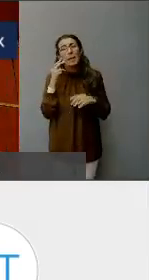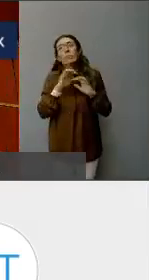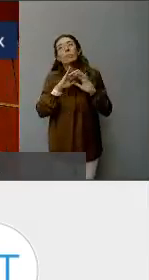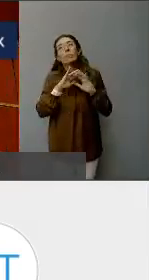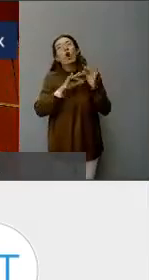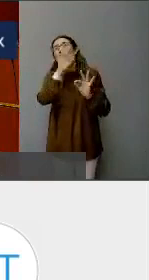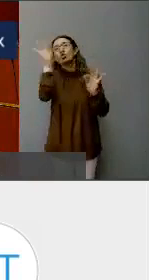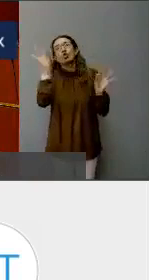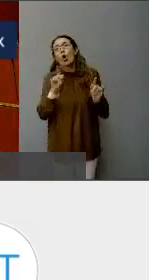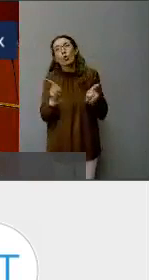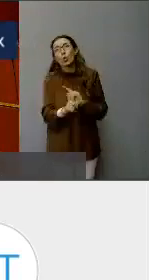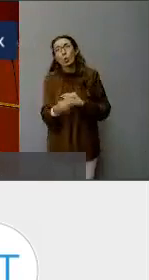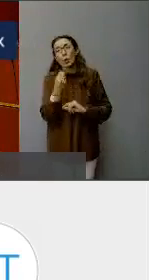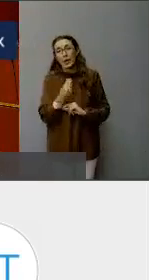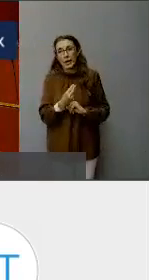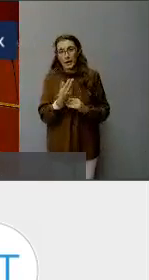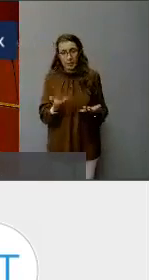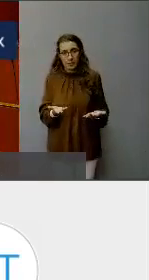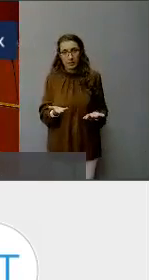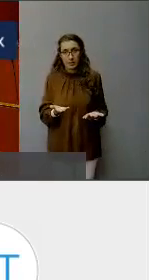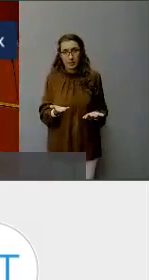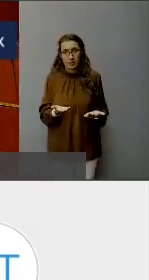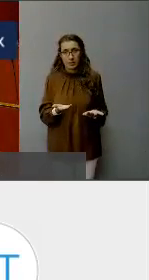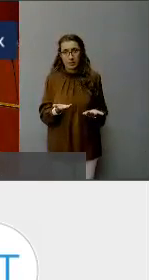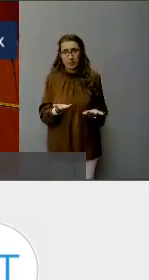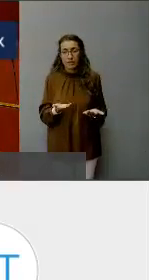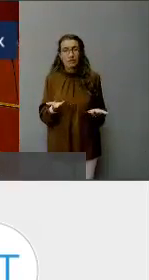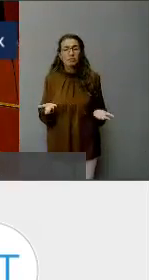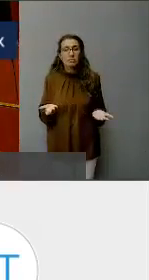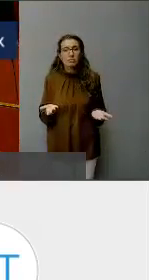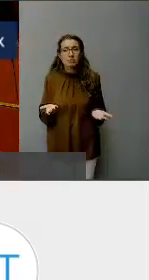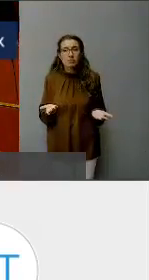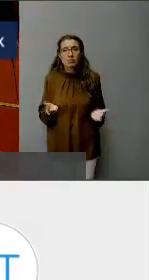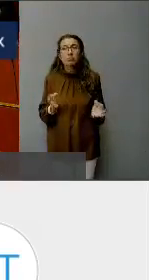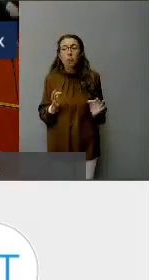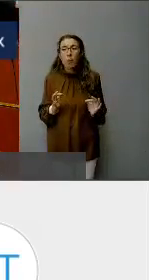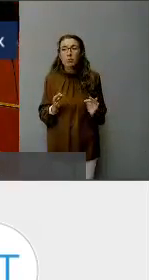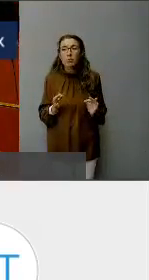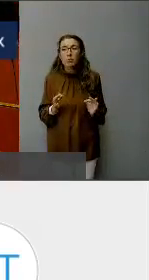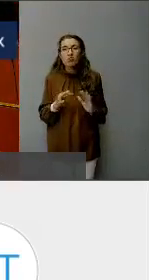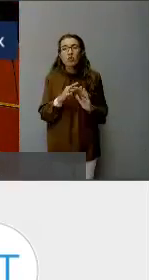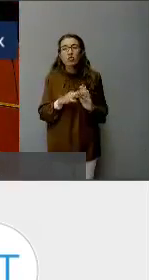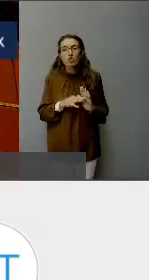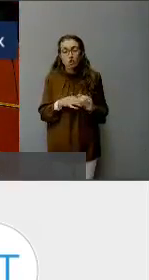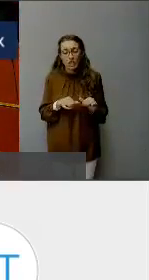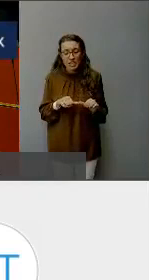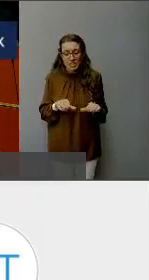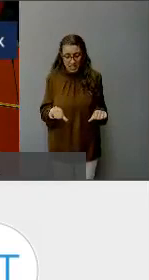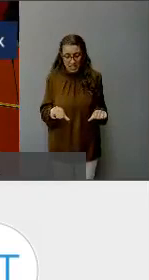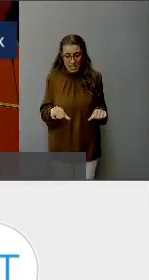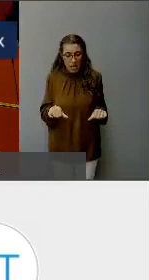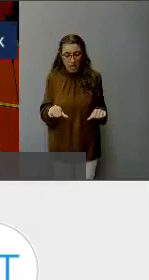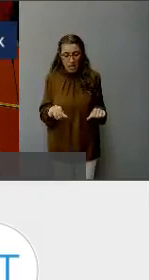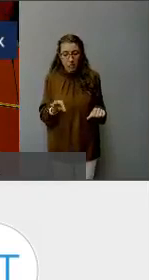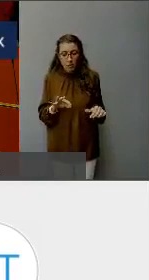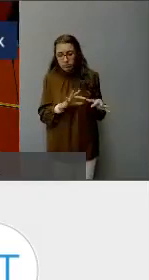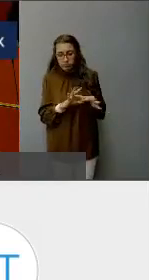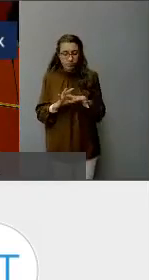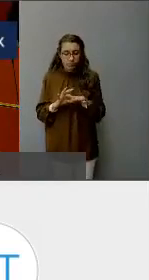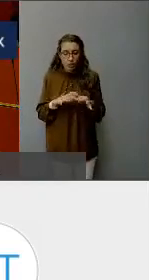in quali altri paesi del mondo c'è la funzione residenziale come essenziale della zona agricola però diciamo